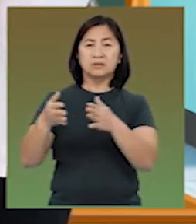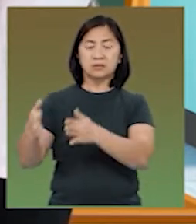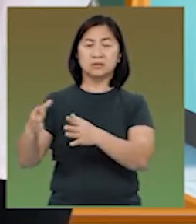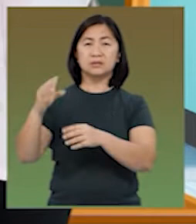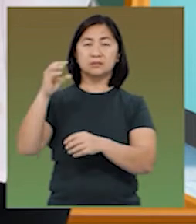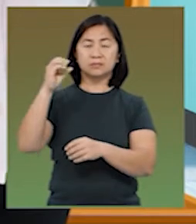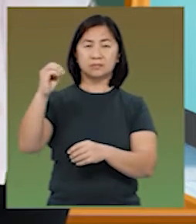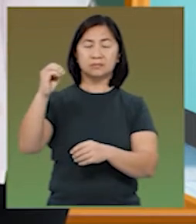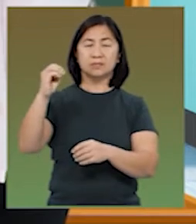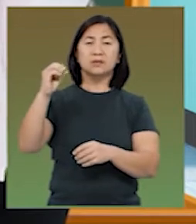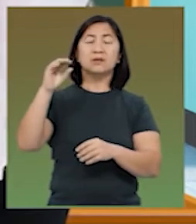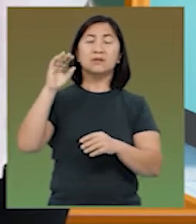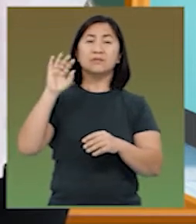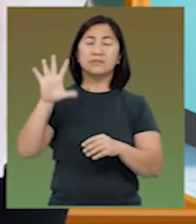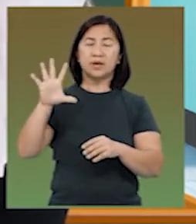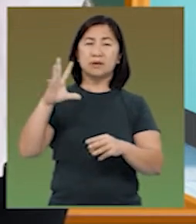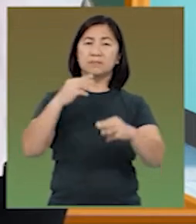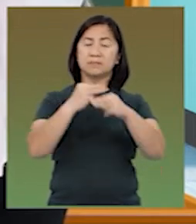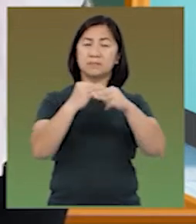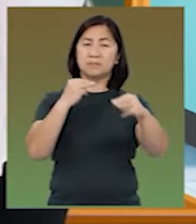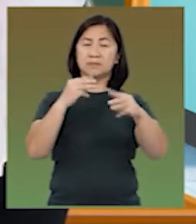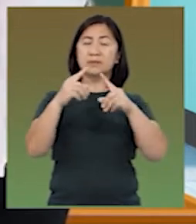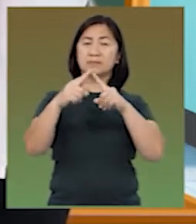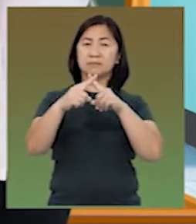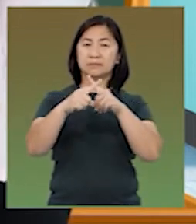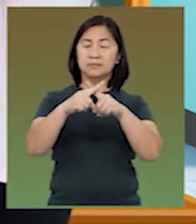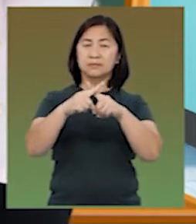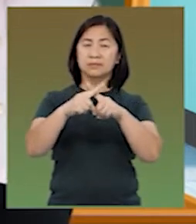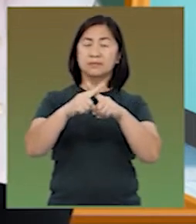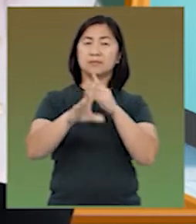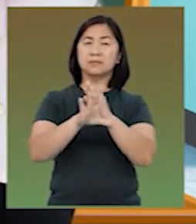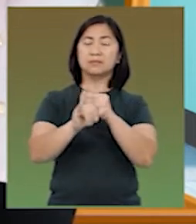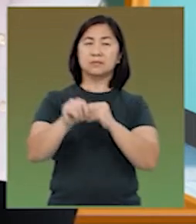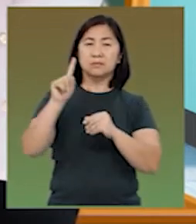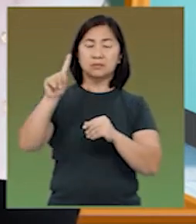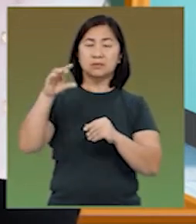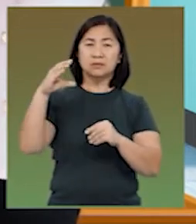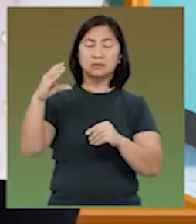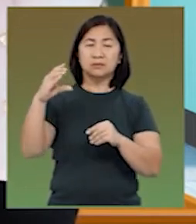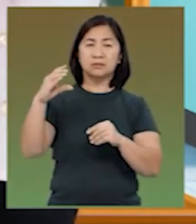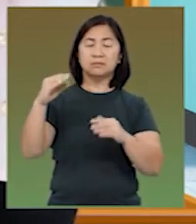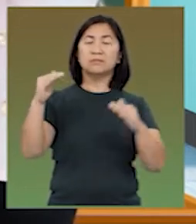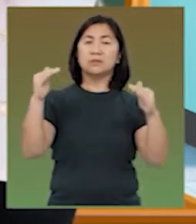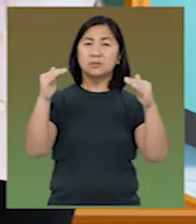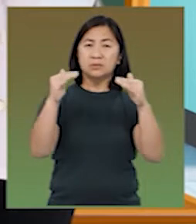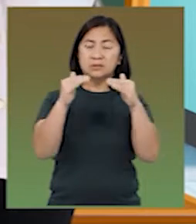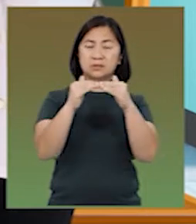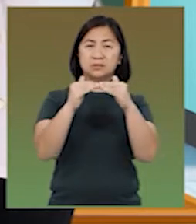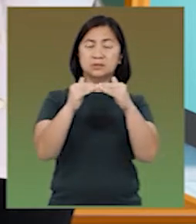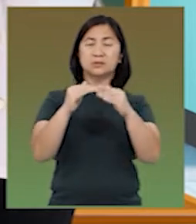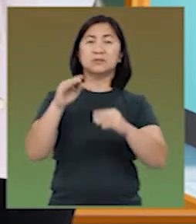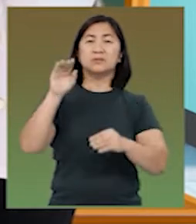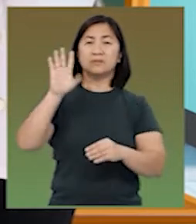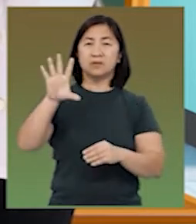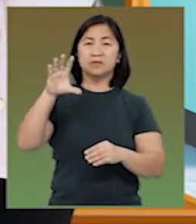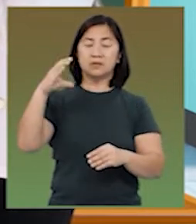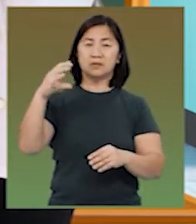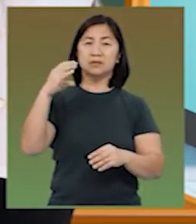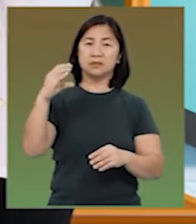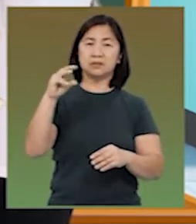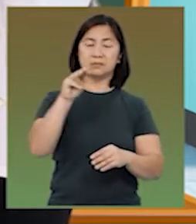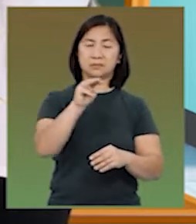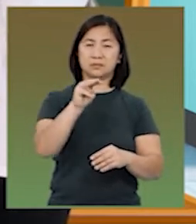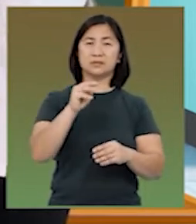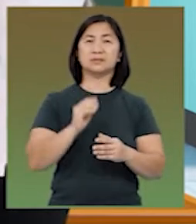Kaya, 5 meters multiplied by 100 ay 500